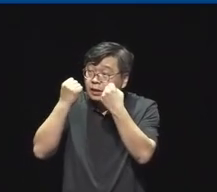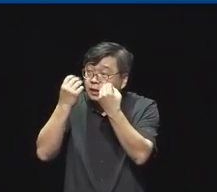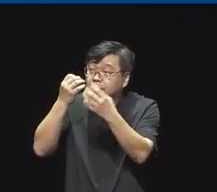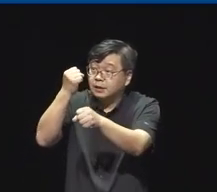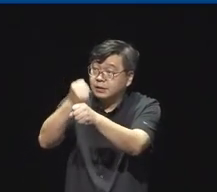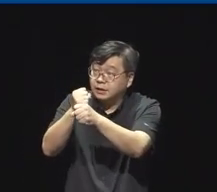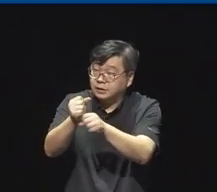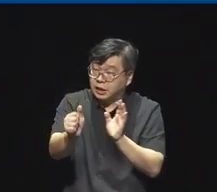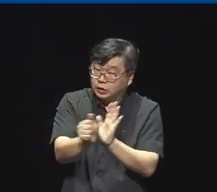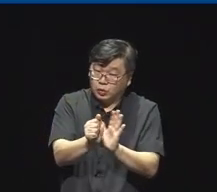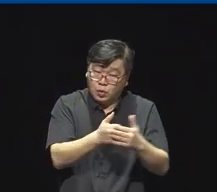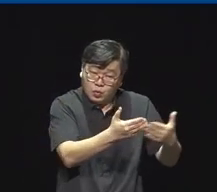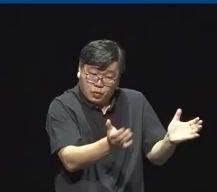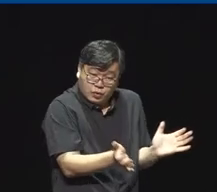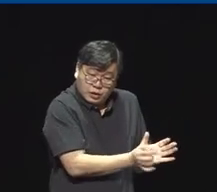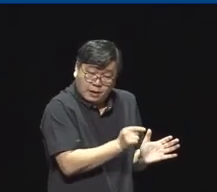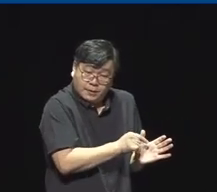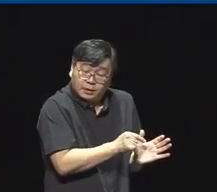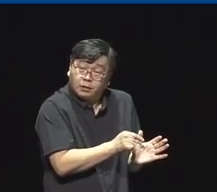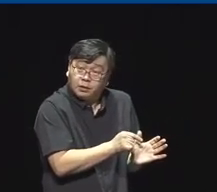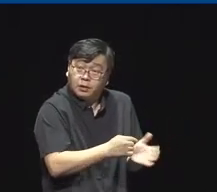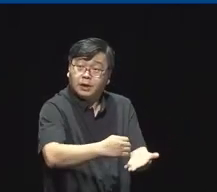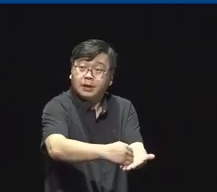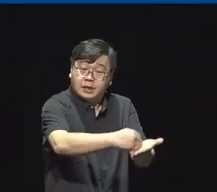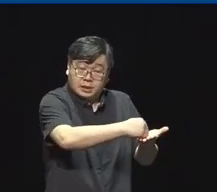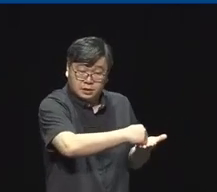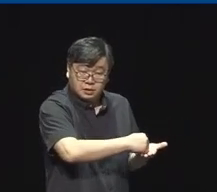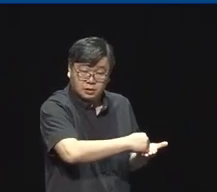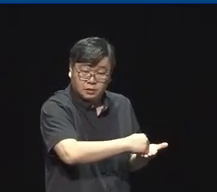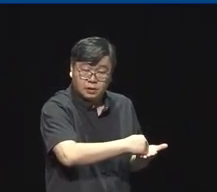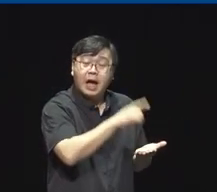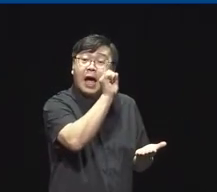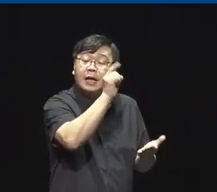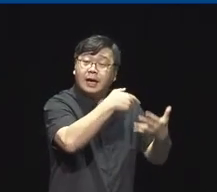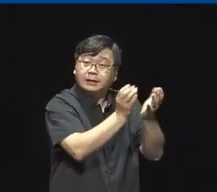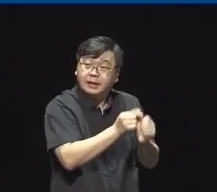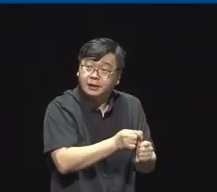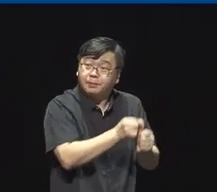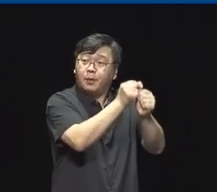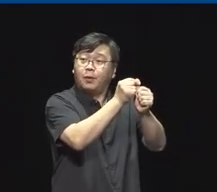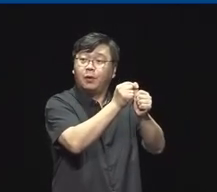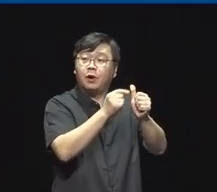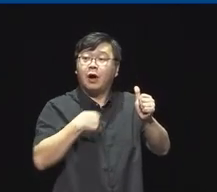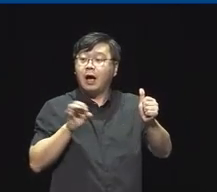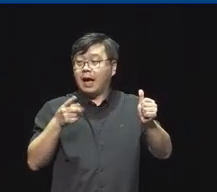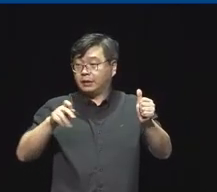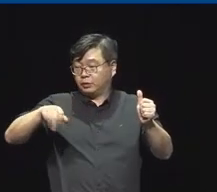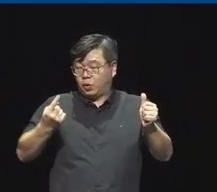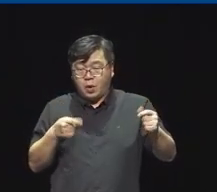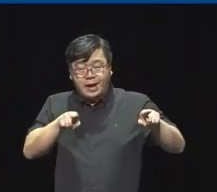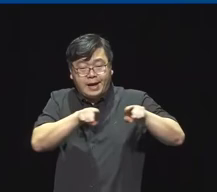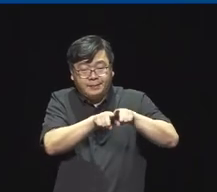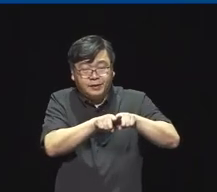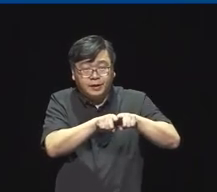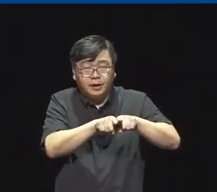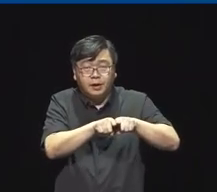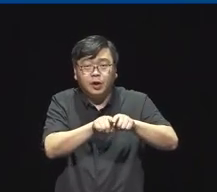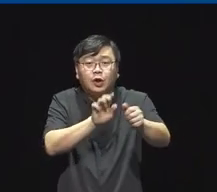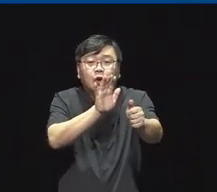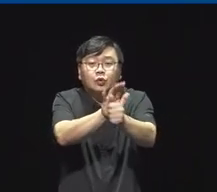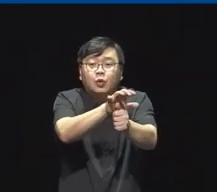역할을 하는 주관처의 공모라고 말씀을 드렸고요. 저희가 한 개 단체를 선정해서 저희와 같이 지원 선정된 예술단체들